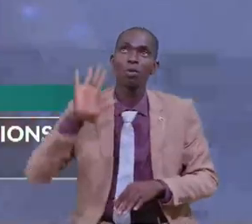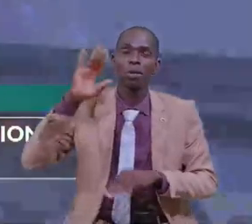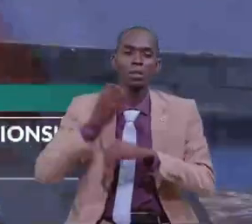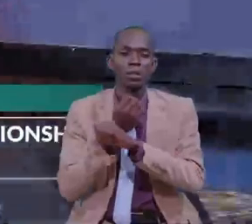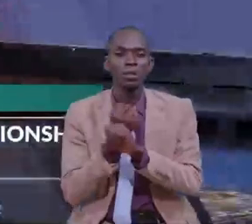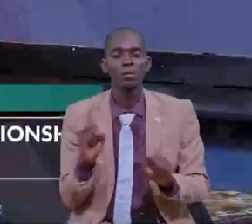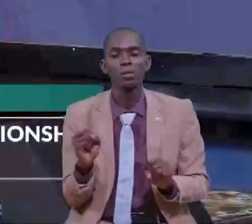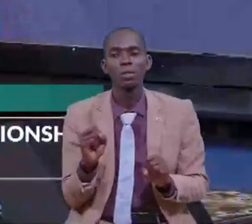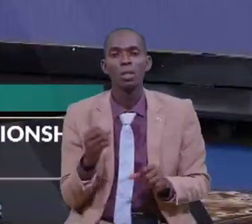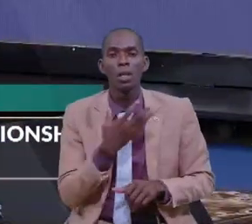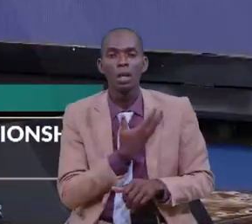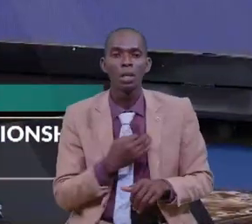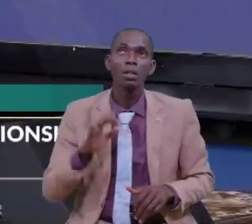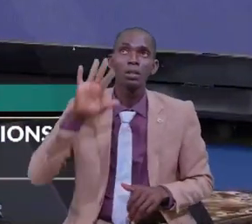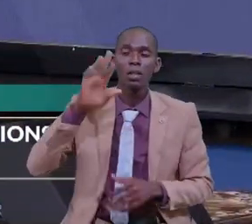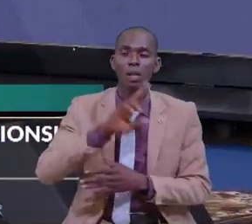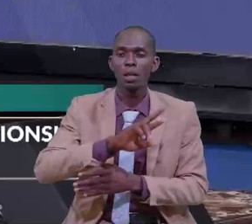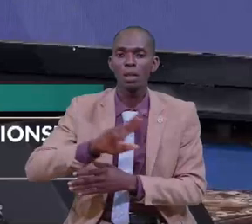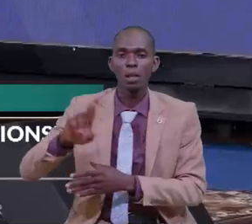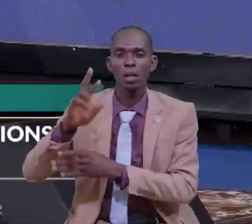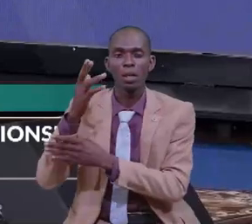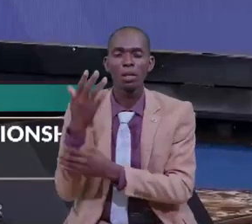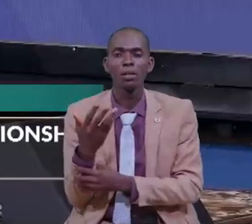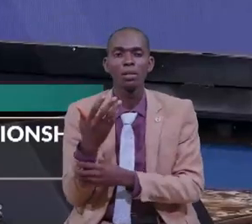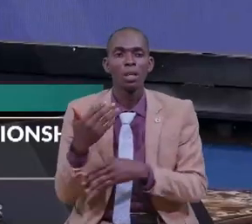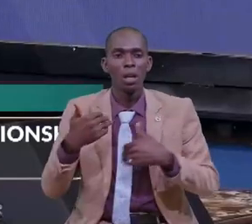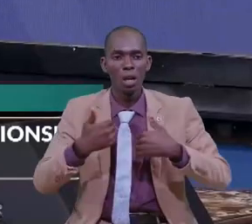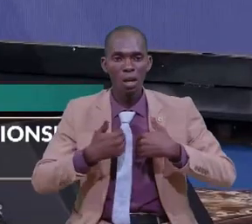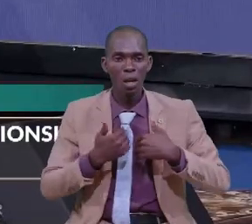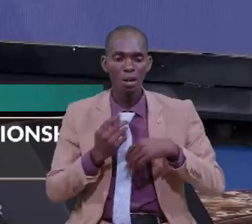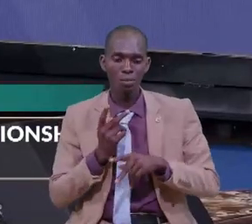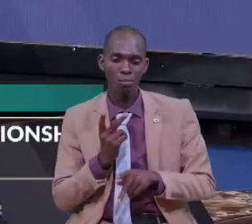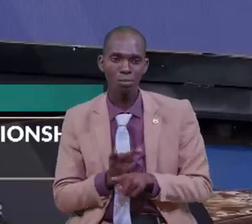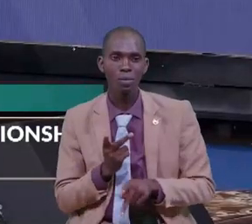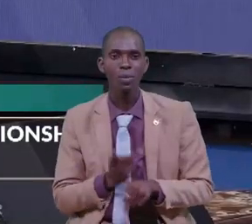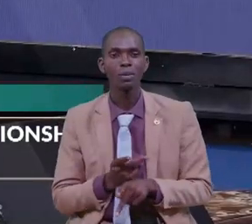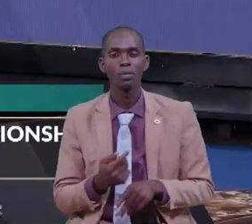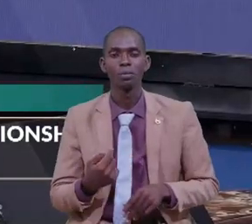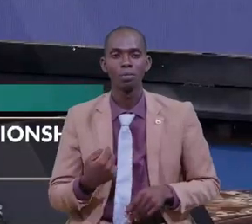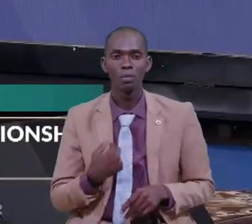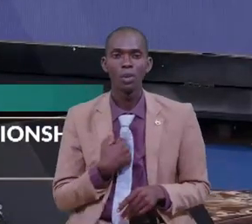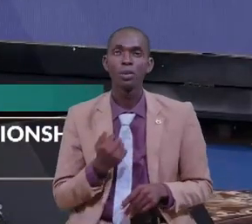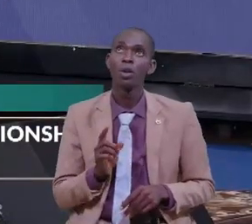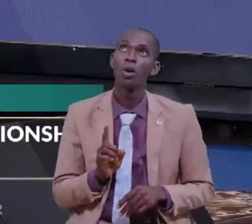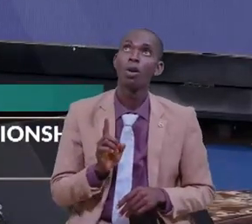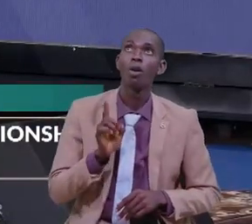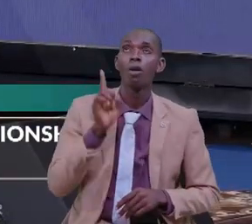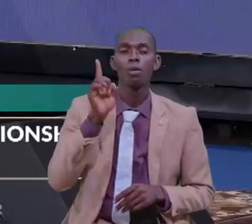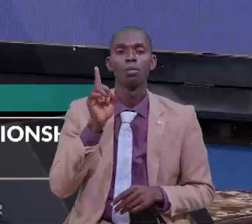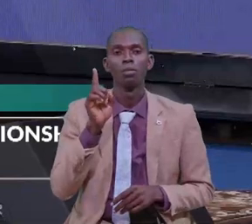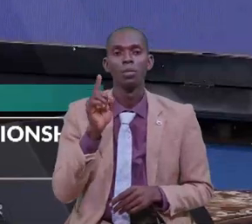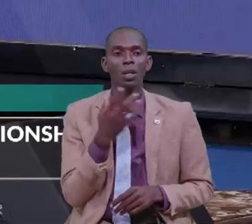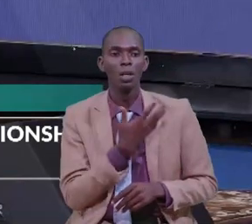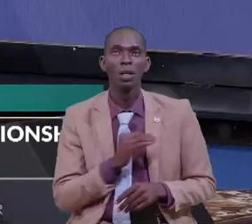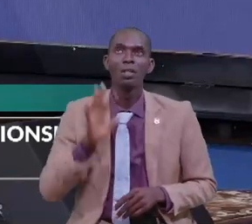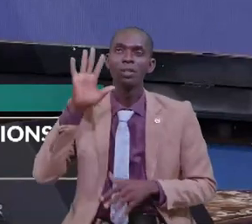Verset 36, Louis II. Tu me donnes le bouclier de ton salut, ta droite me soutient et